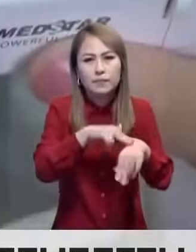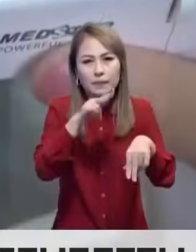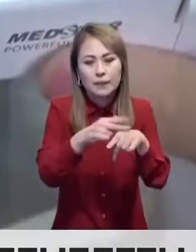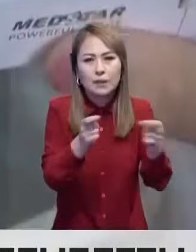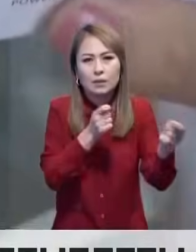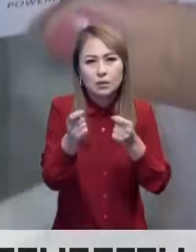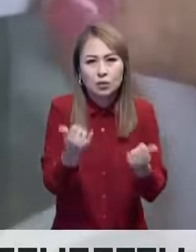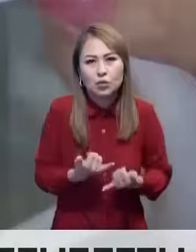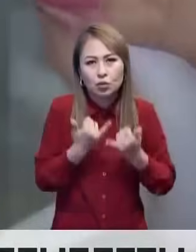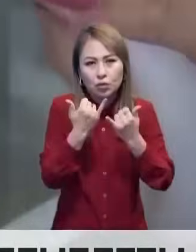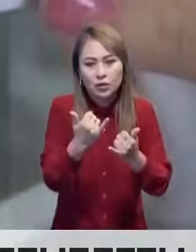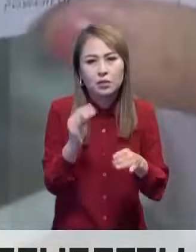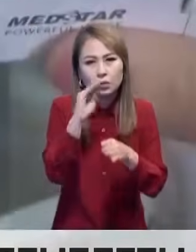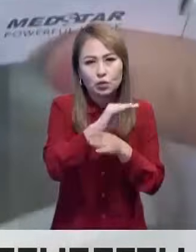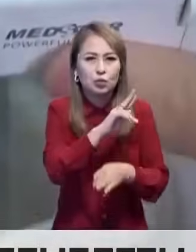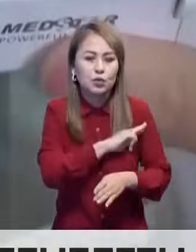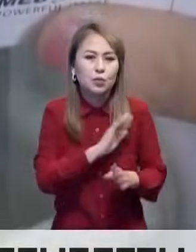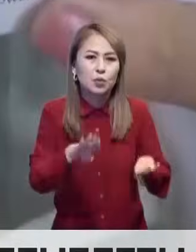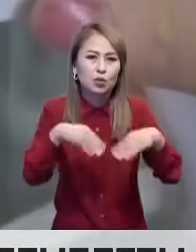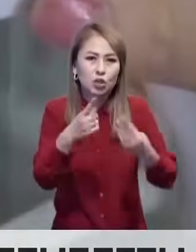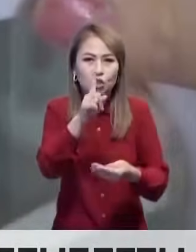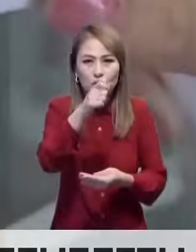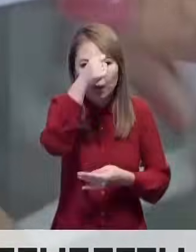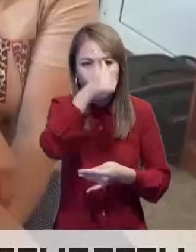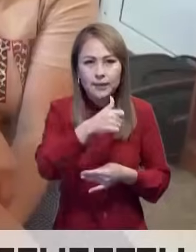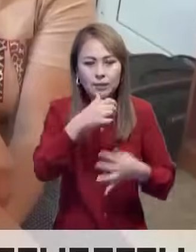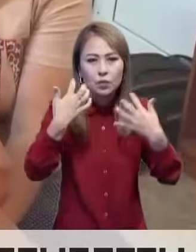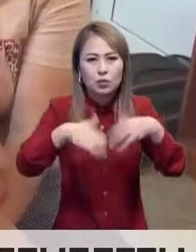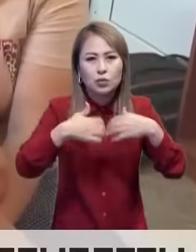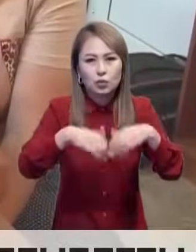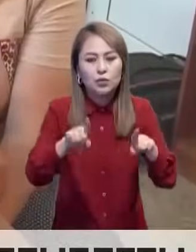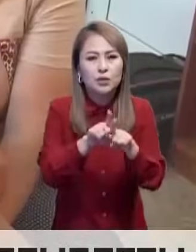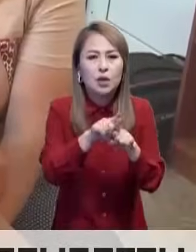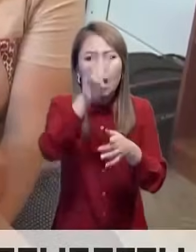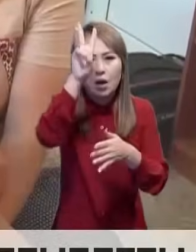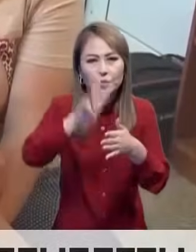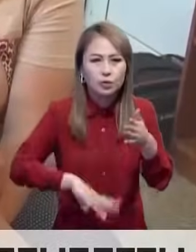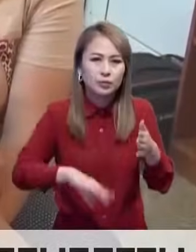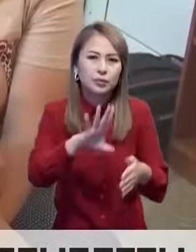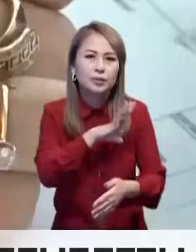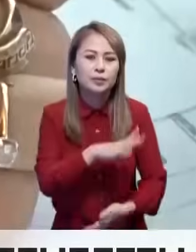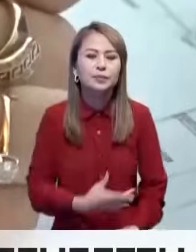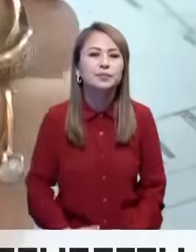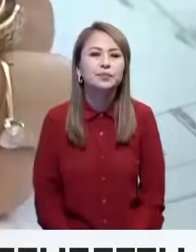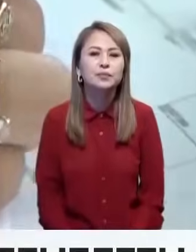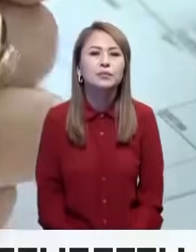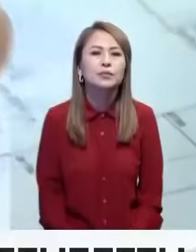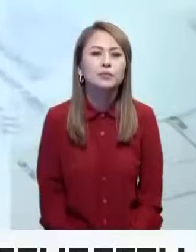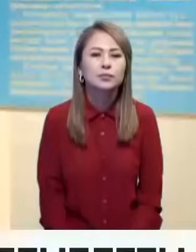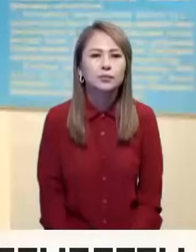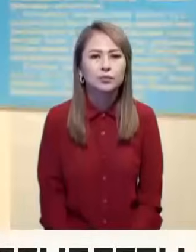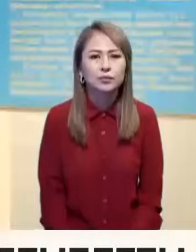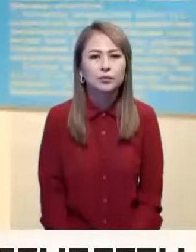инспекциясы басқармасына ұсыныс енгізіліп, жұмыс берушіге 100 айлық есептік көрсеткіш көлемінде айыппұл салынды.